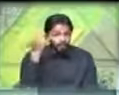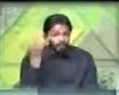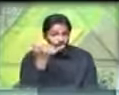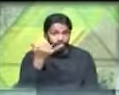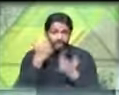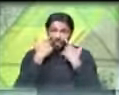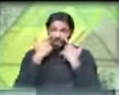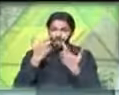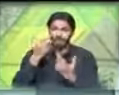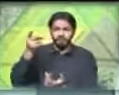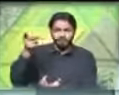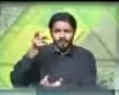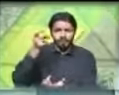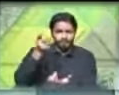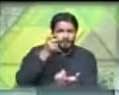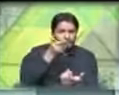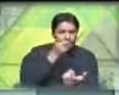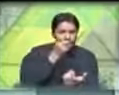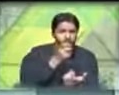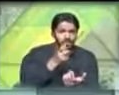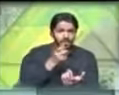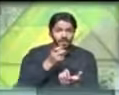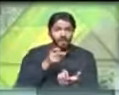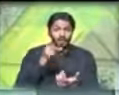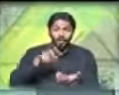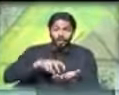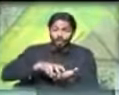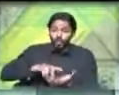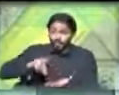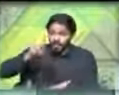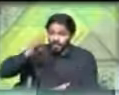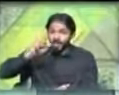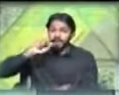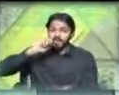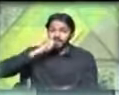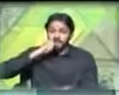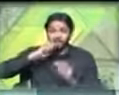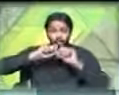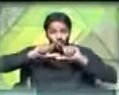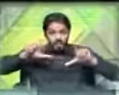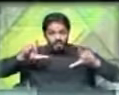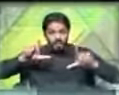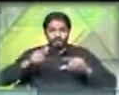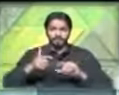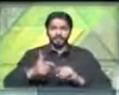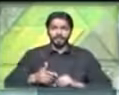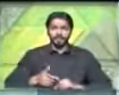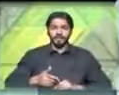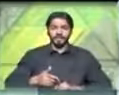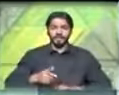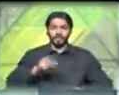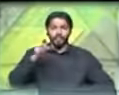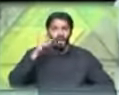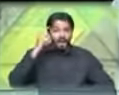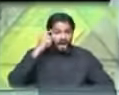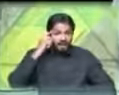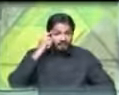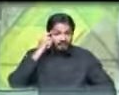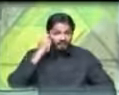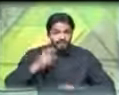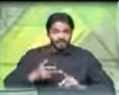الحق وتقوى الرب في السر والعلانية، ويقطع مادته، أي